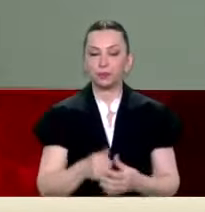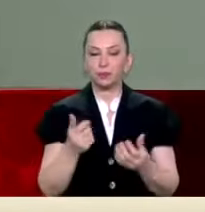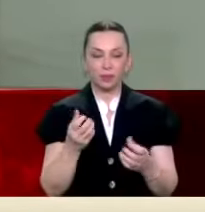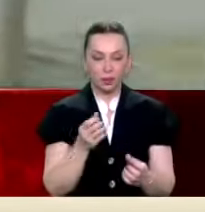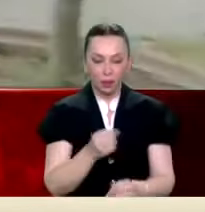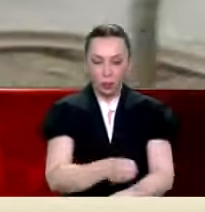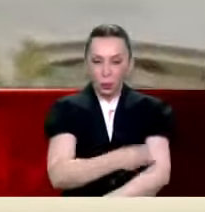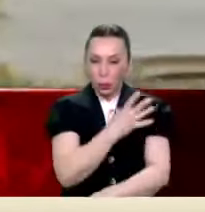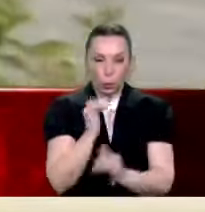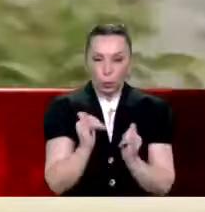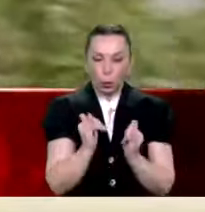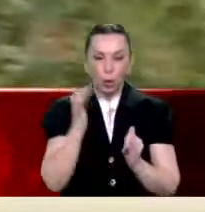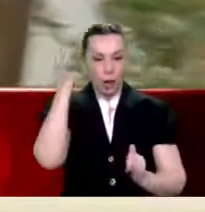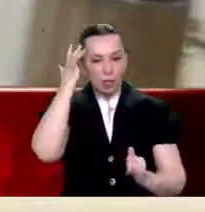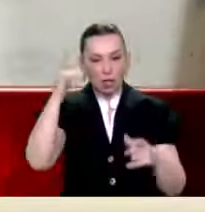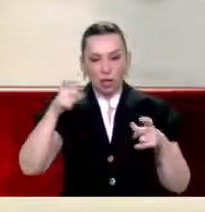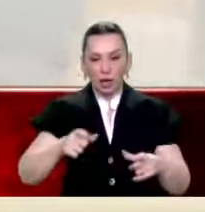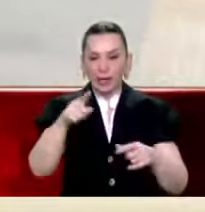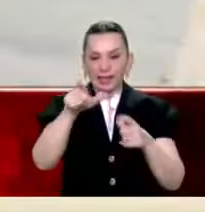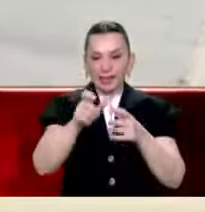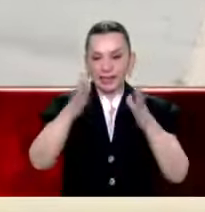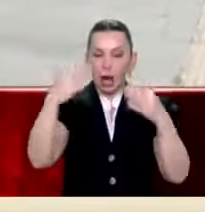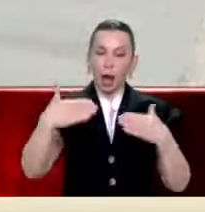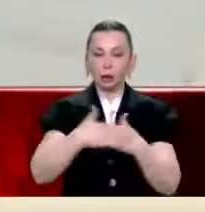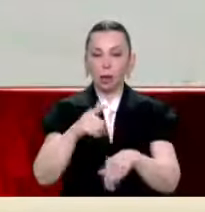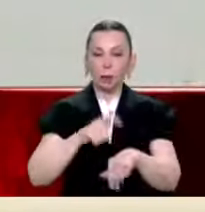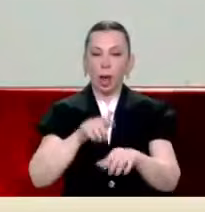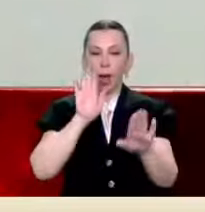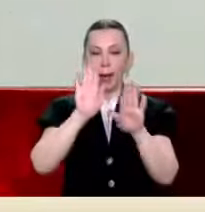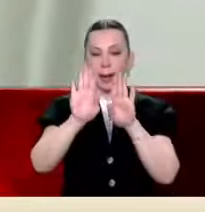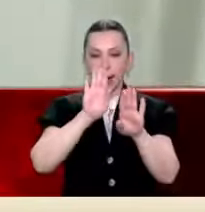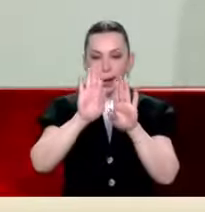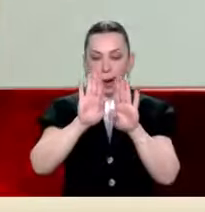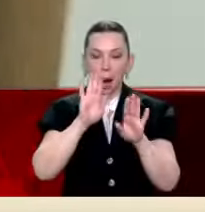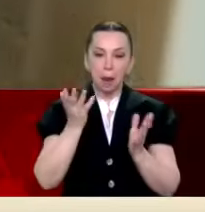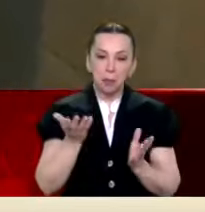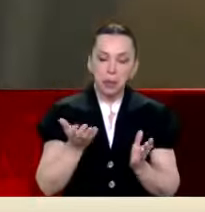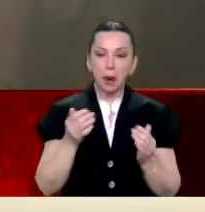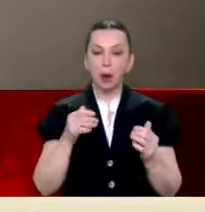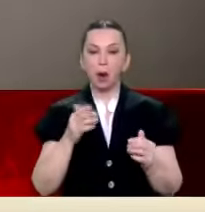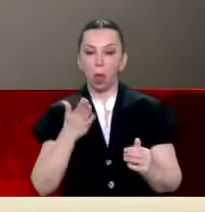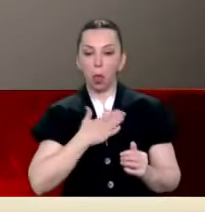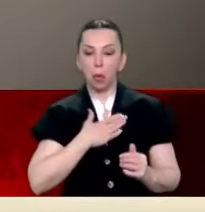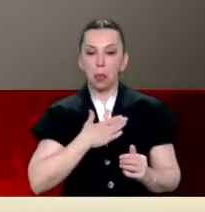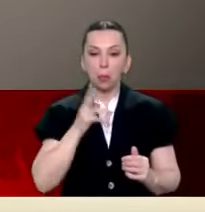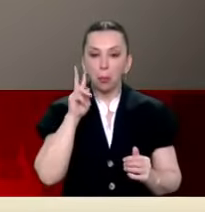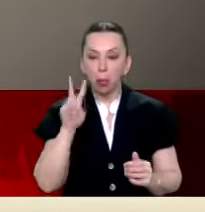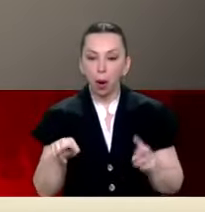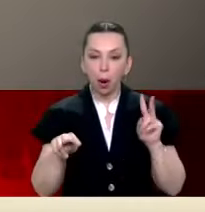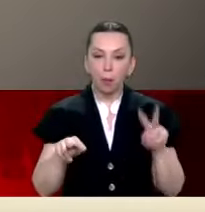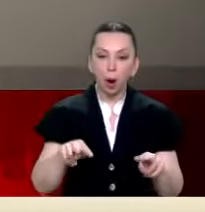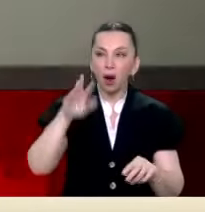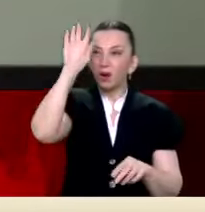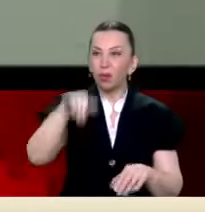Tüyleri ürperten olay Başakşehir'de bu sitede yaşandı. Akşam saatlerinde kapıya çıkan daire sakinleri bina içinde kanlar içerisinde yatan bir